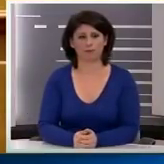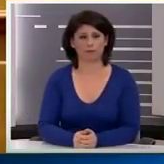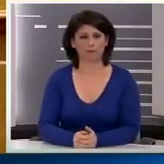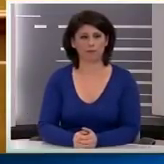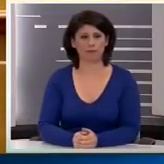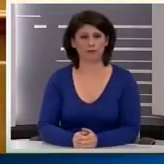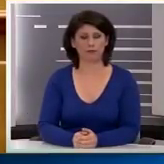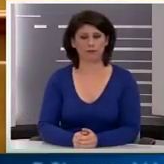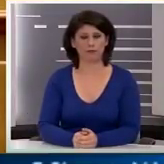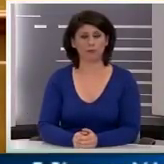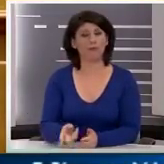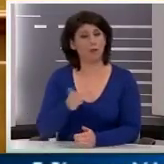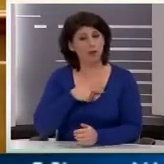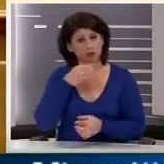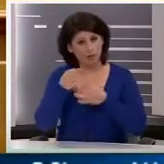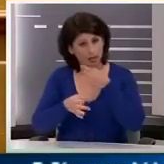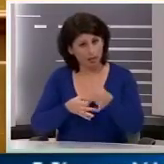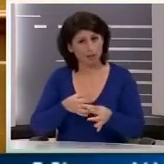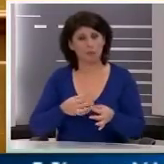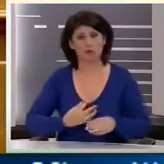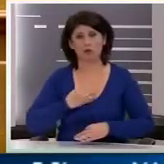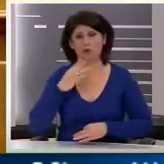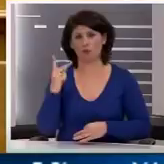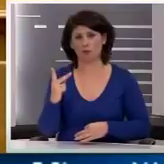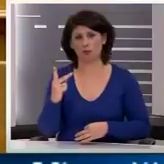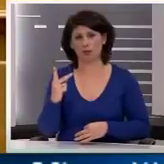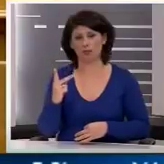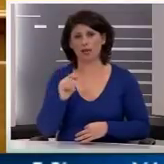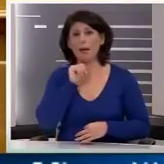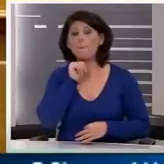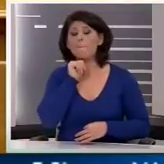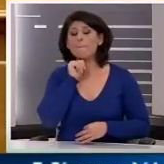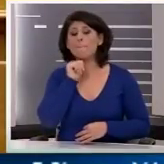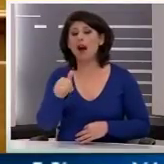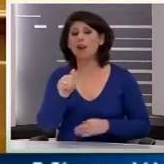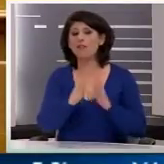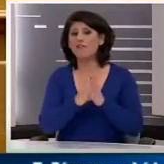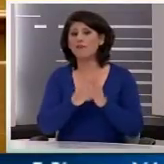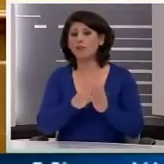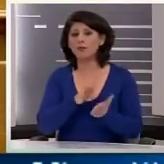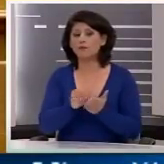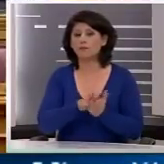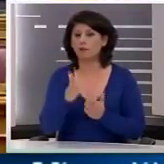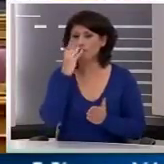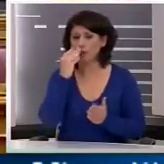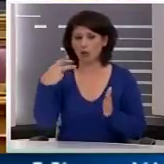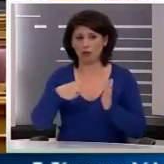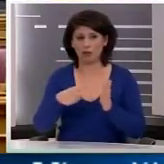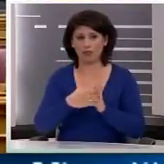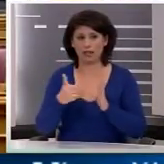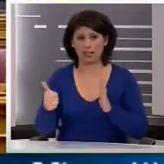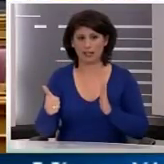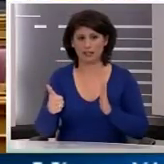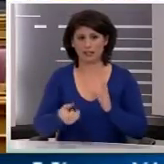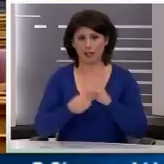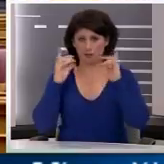σωστά επισήμανε ο κ. Κουρουπλής ότι στη μαύρη βίβλο που έβγαλε το Φλεβάρι του 2016